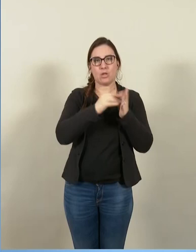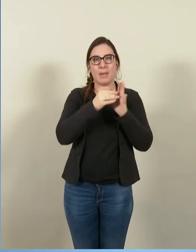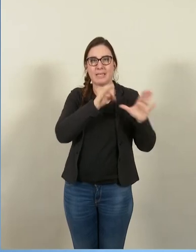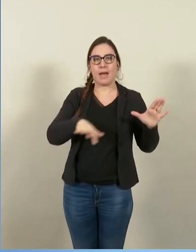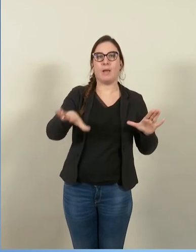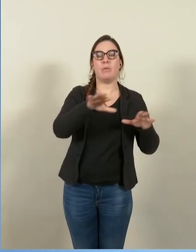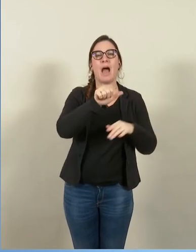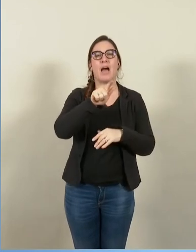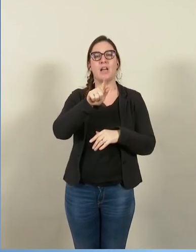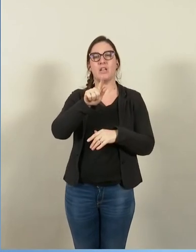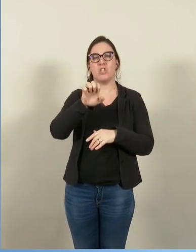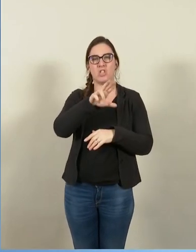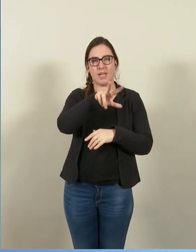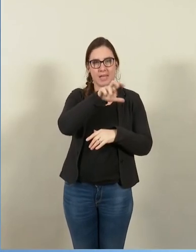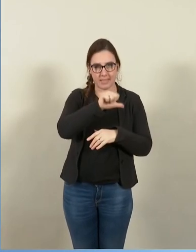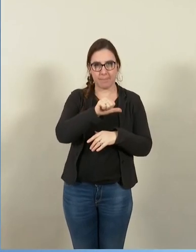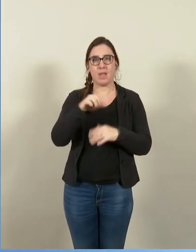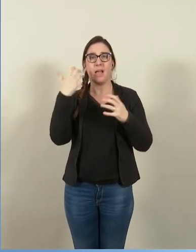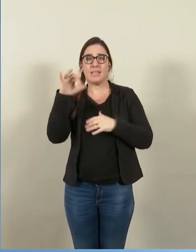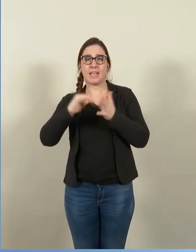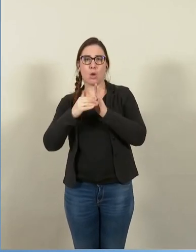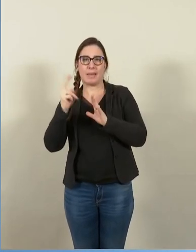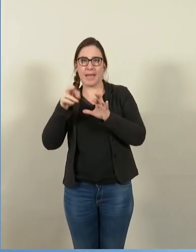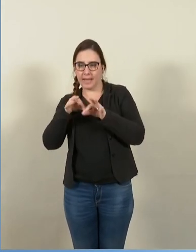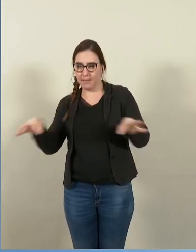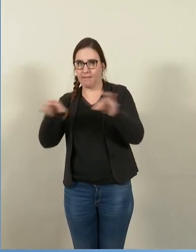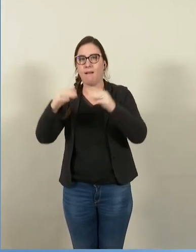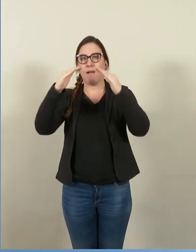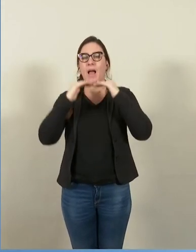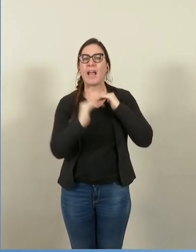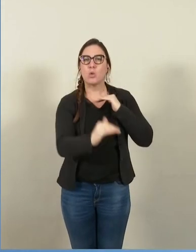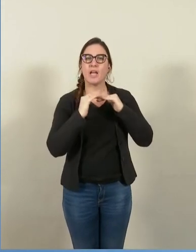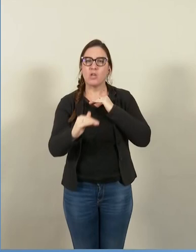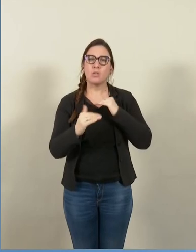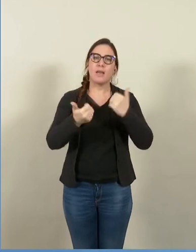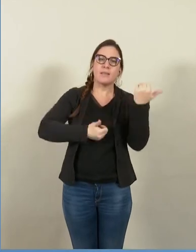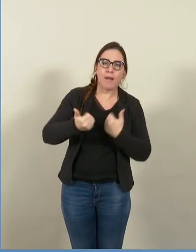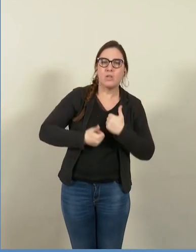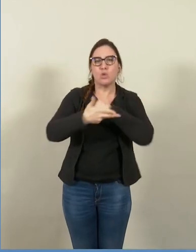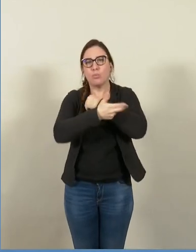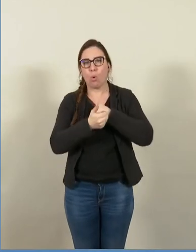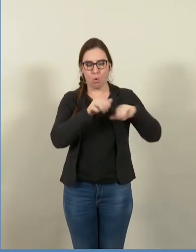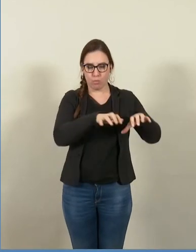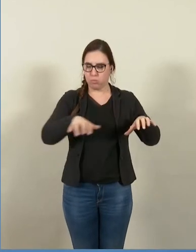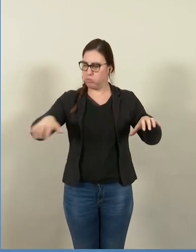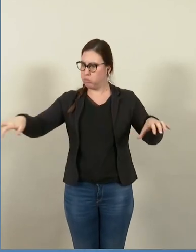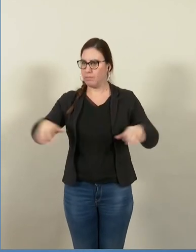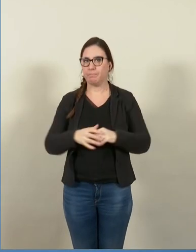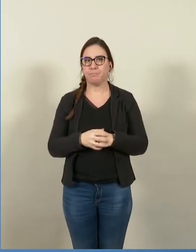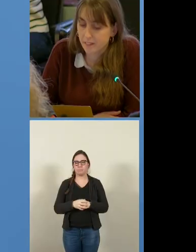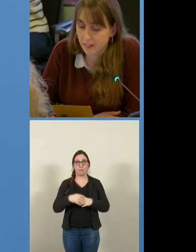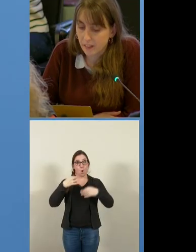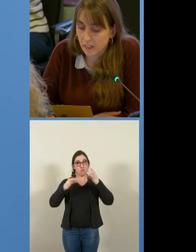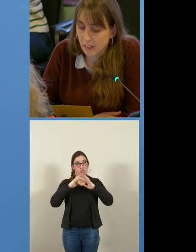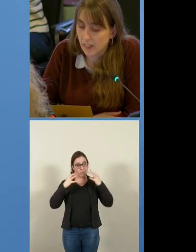l'ajexa 550 m² de locaux d'activité en rez-de-chaussée le jury a entre autres